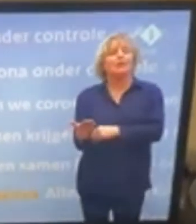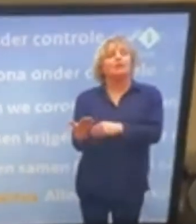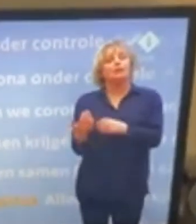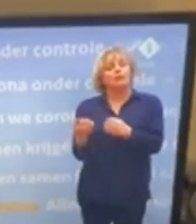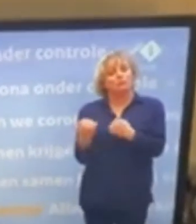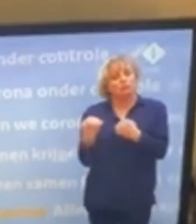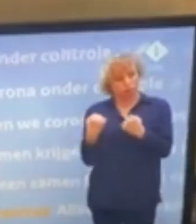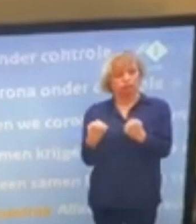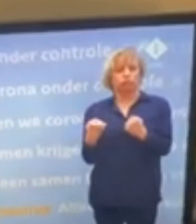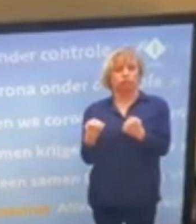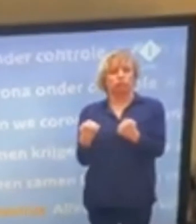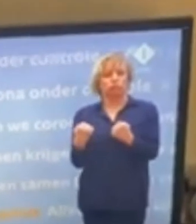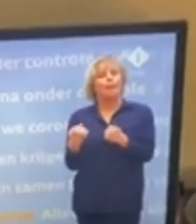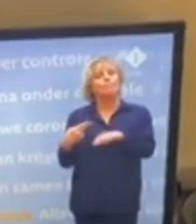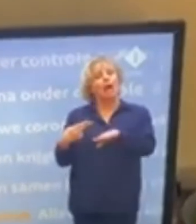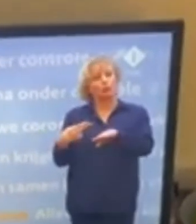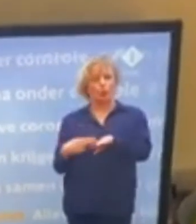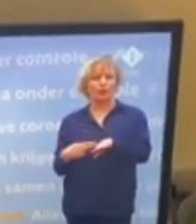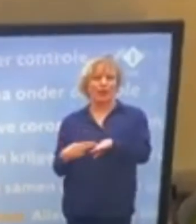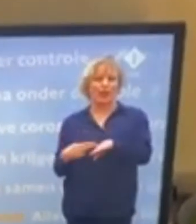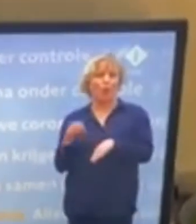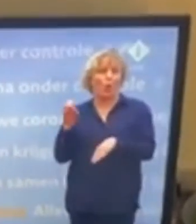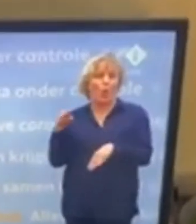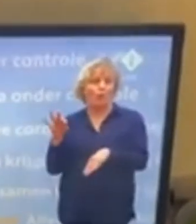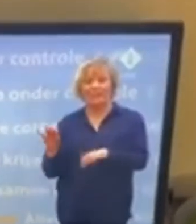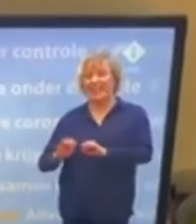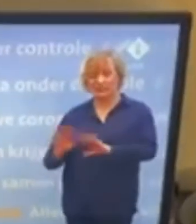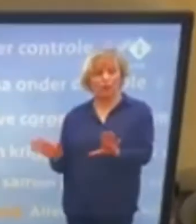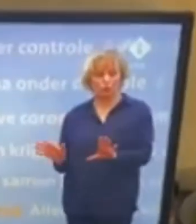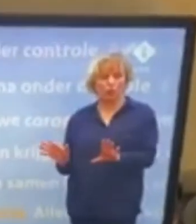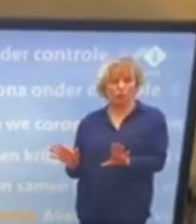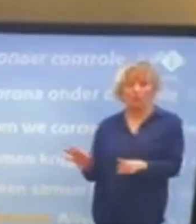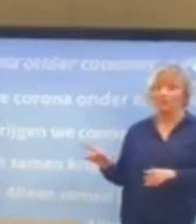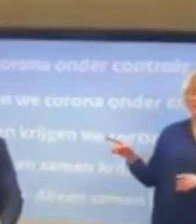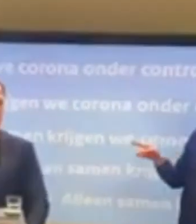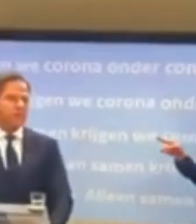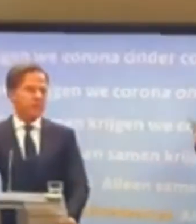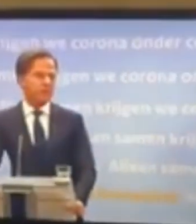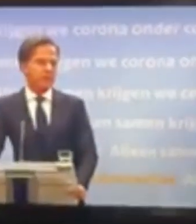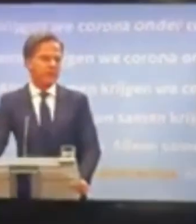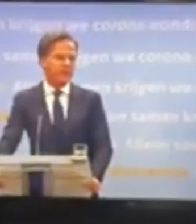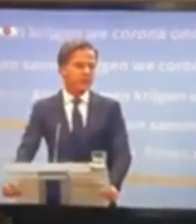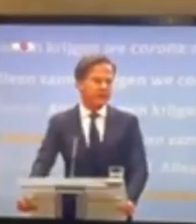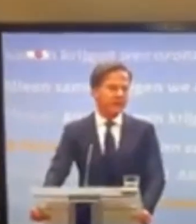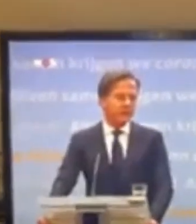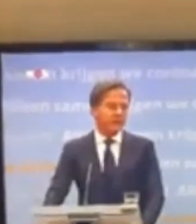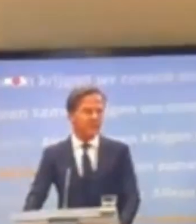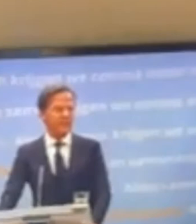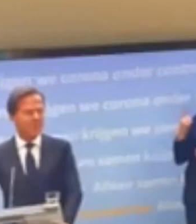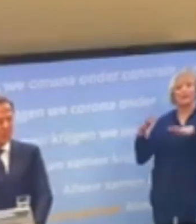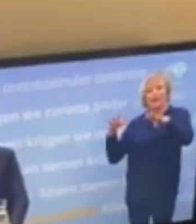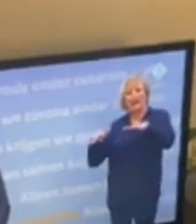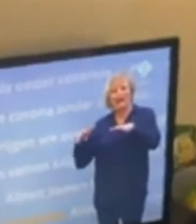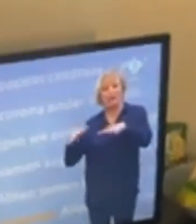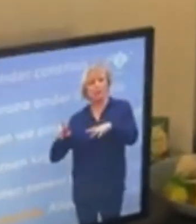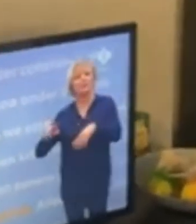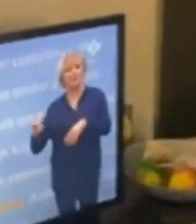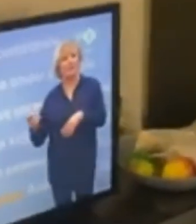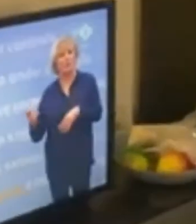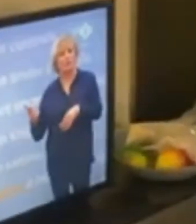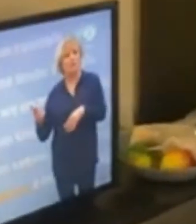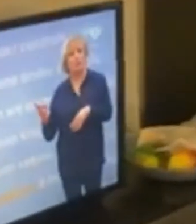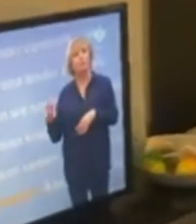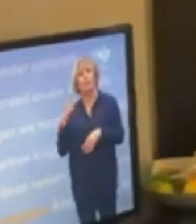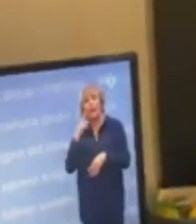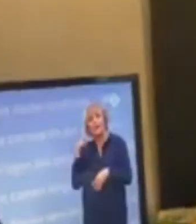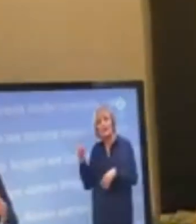Het OMT is daar volstrekt helder over. Die maken zich ook grote zorgen over dat Engelse virus. Maar die zien ook dat als je dit